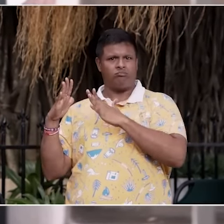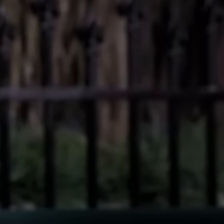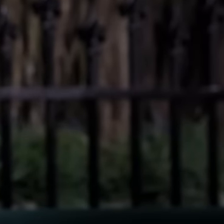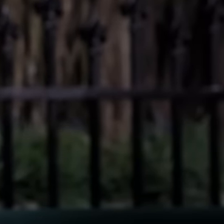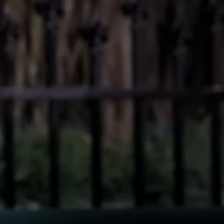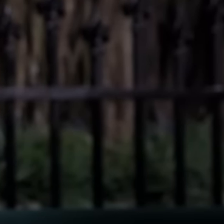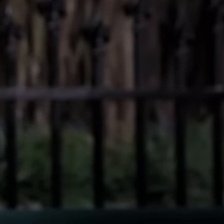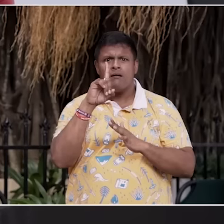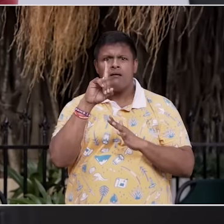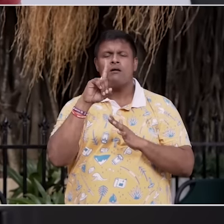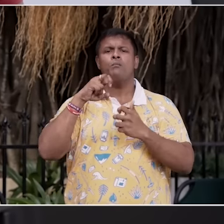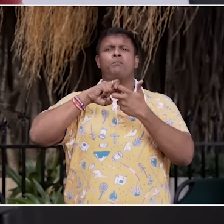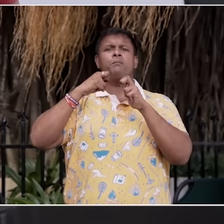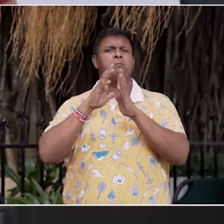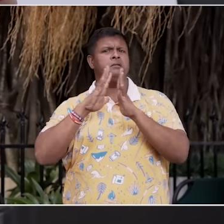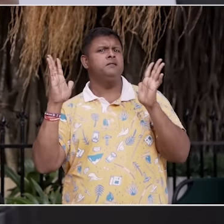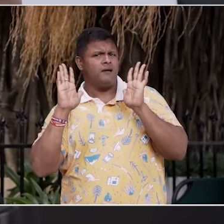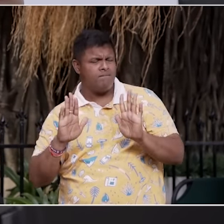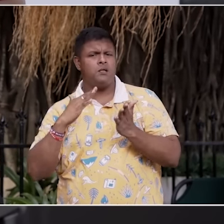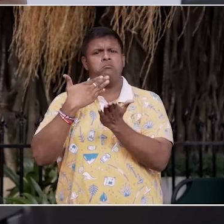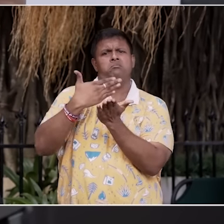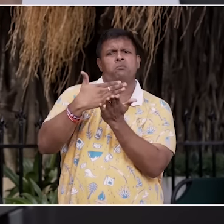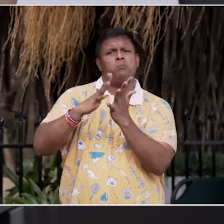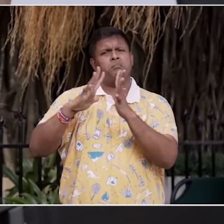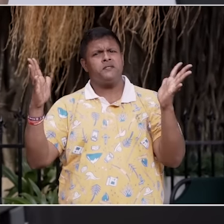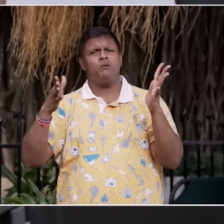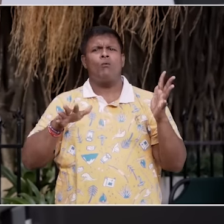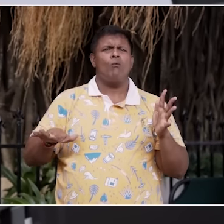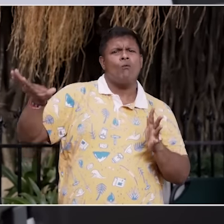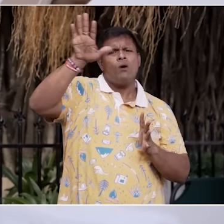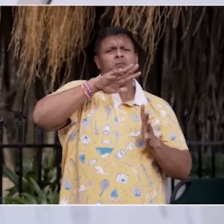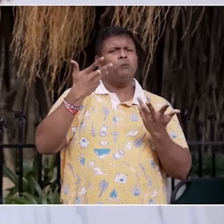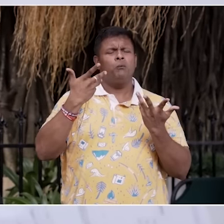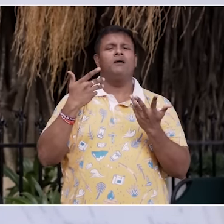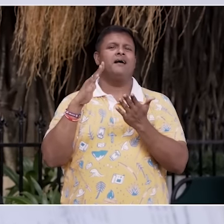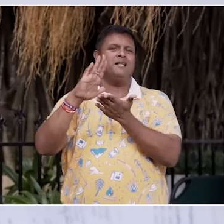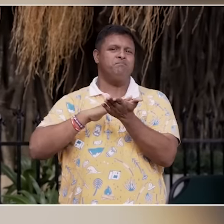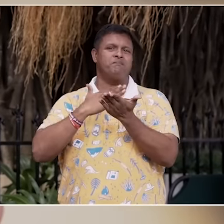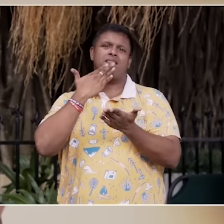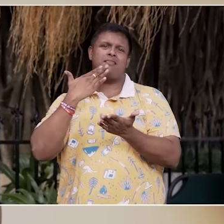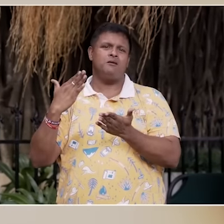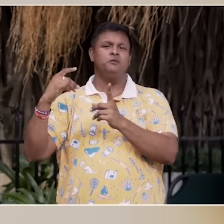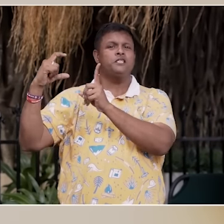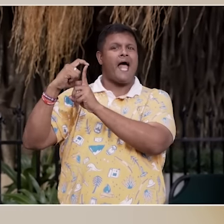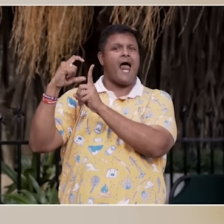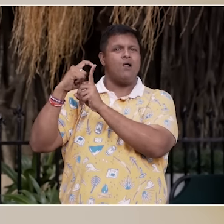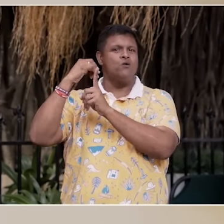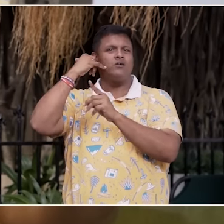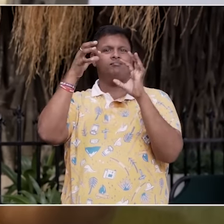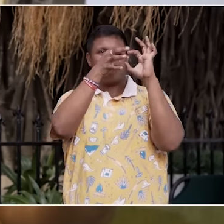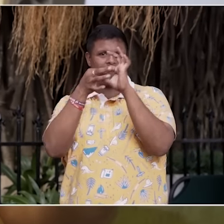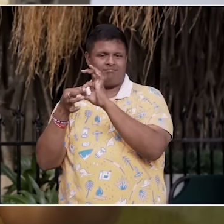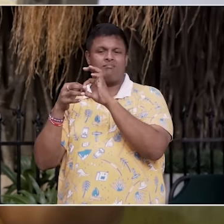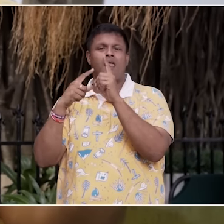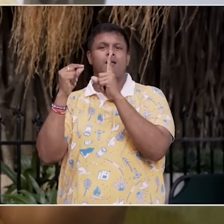නැහැ නමුත් අපිට ගොඩක් ප්‍රශ්නවලට මුහුණ පාන්න වුණා සමාජයට ගියාම ඉතින් ගොඩක් ස්තුතිවන්ත වෙනවා ඩයලොග් ආයතනයට